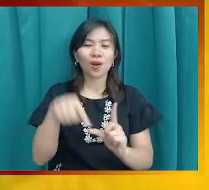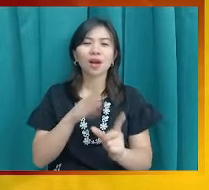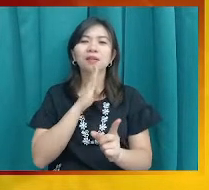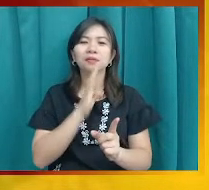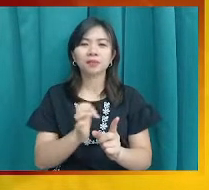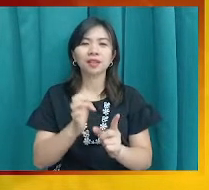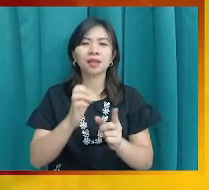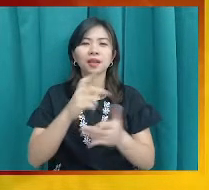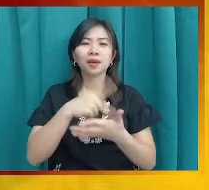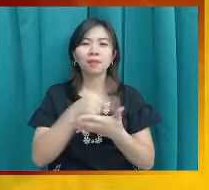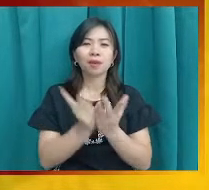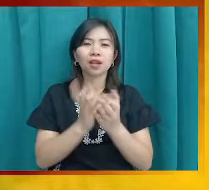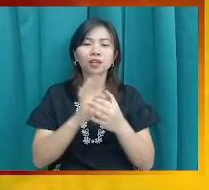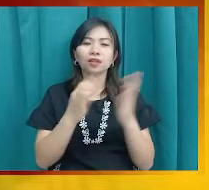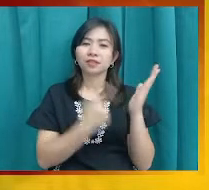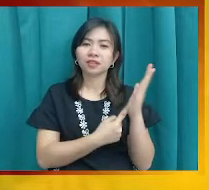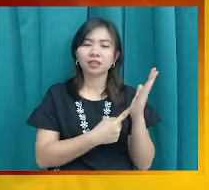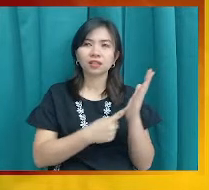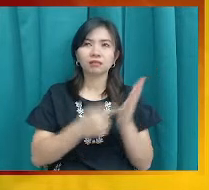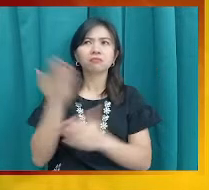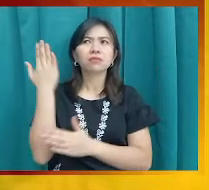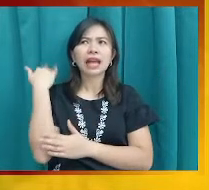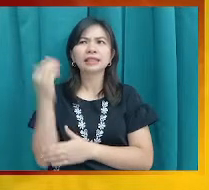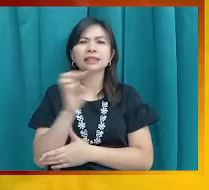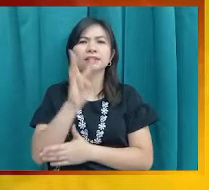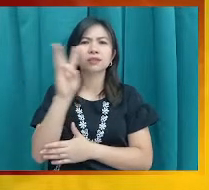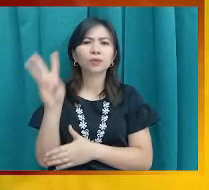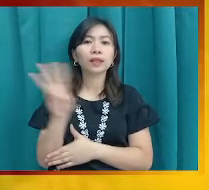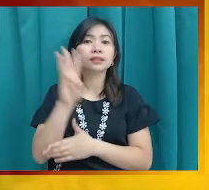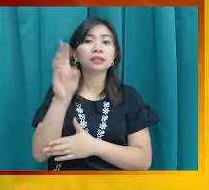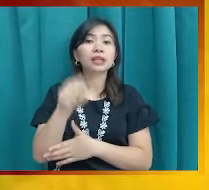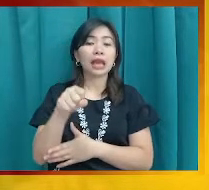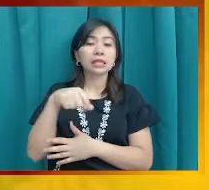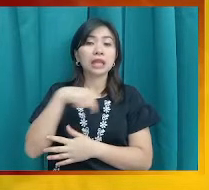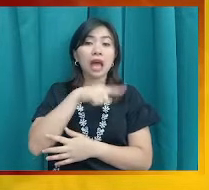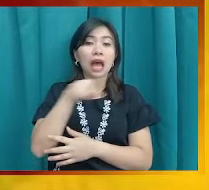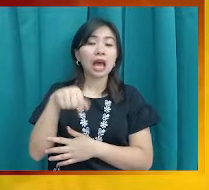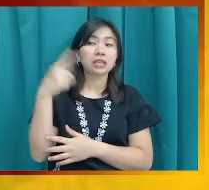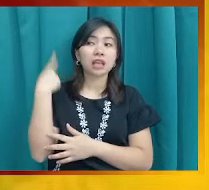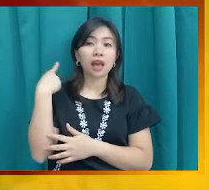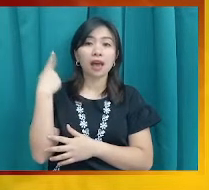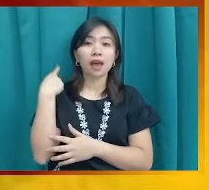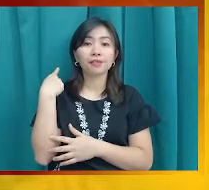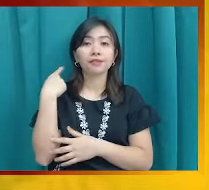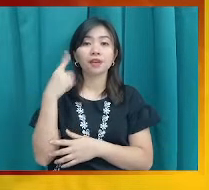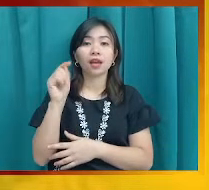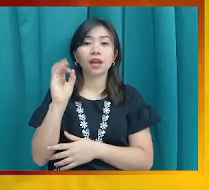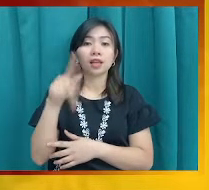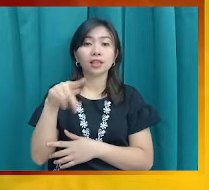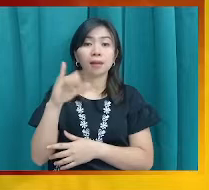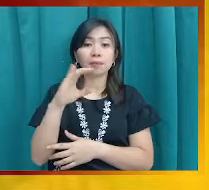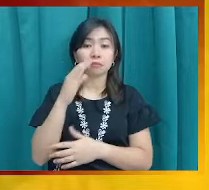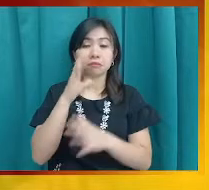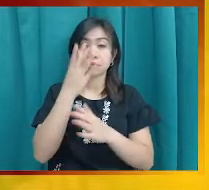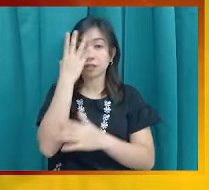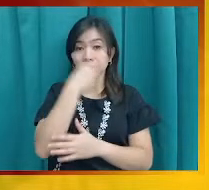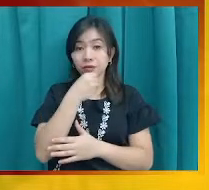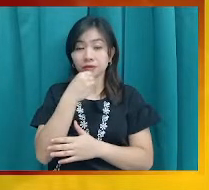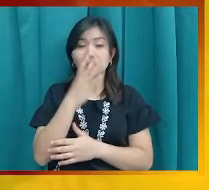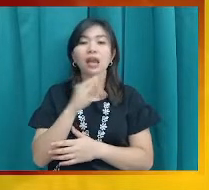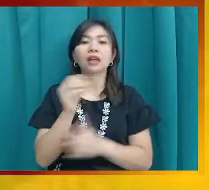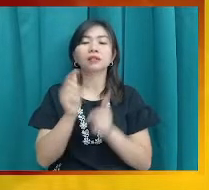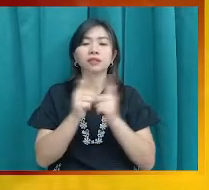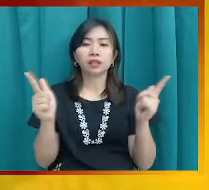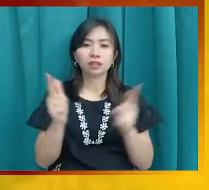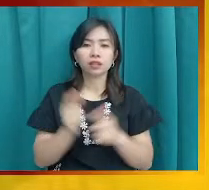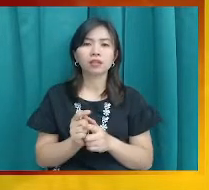And kung nakaraan, mga kapatid, ang ganda ng talakayan natin, di ba? Yeah. Nakaraan, be ye doers of the word. And not hearers only, deceiving